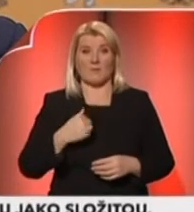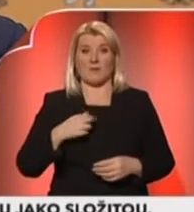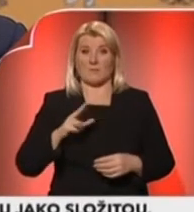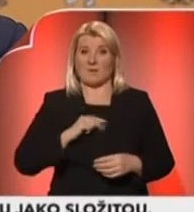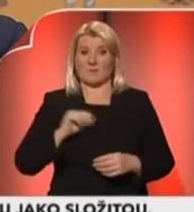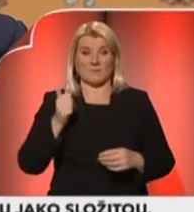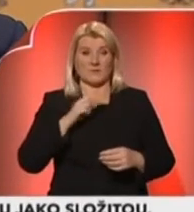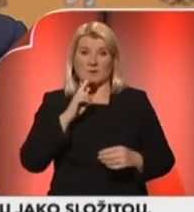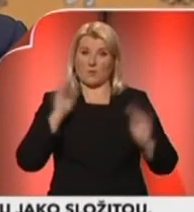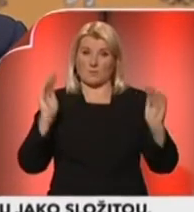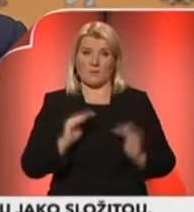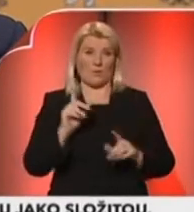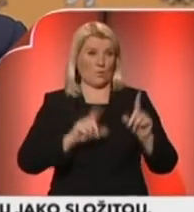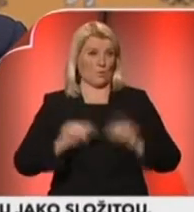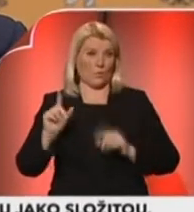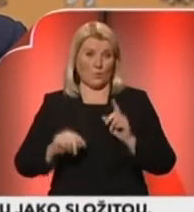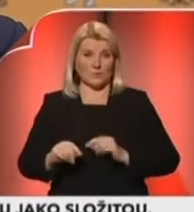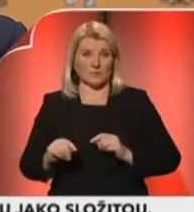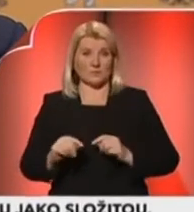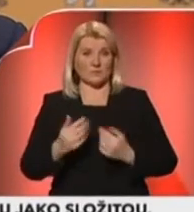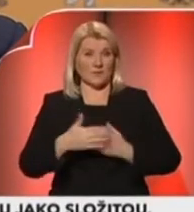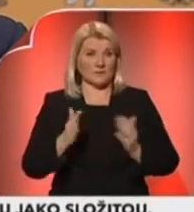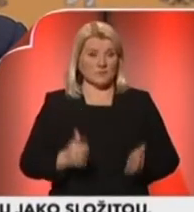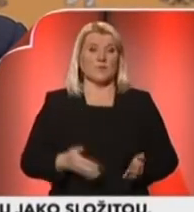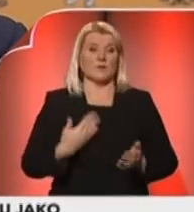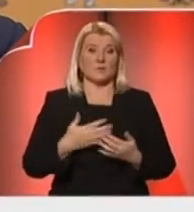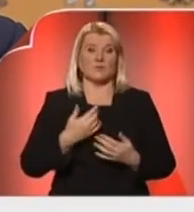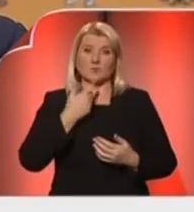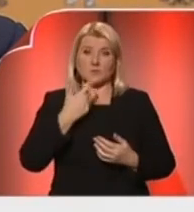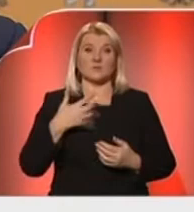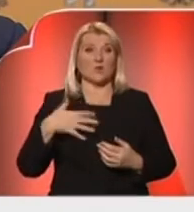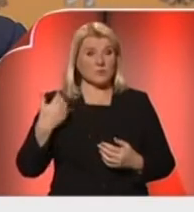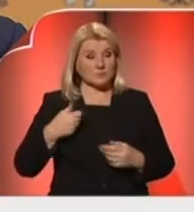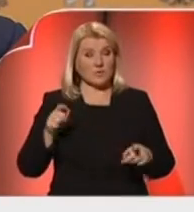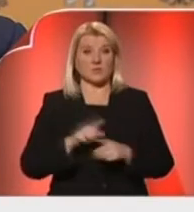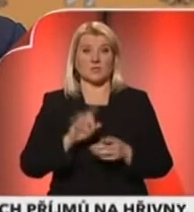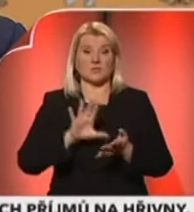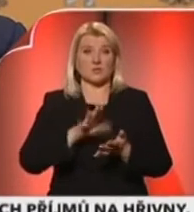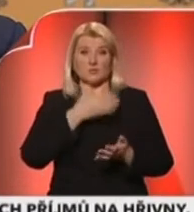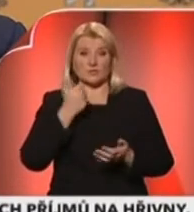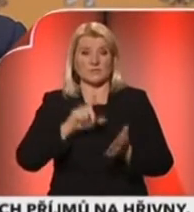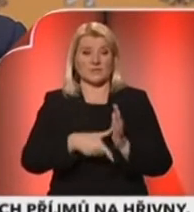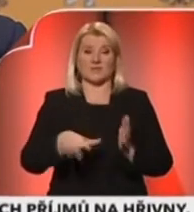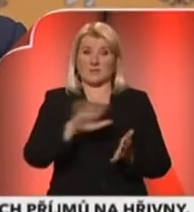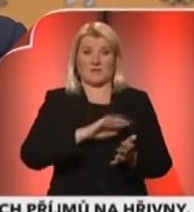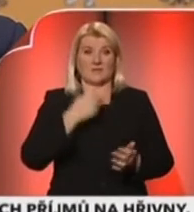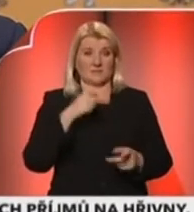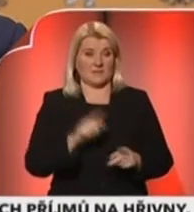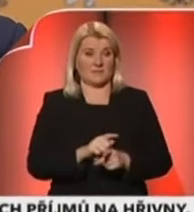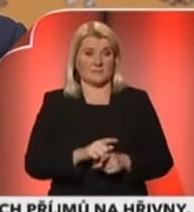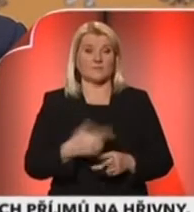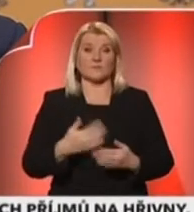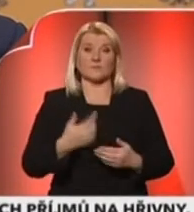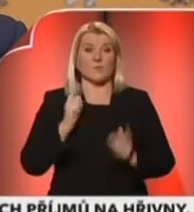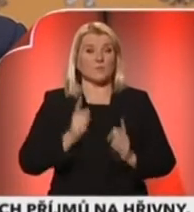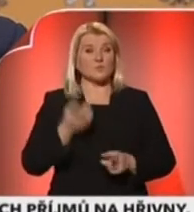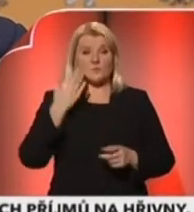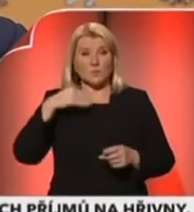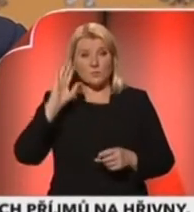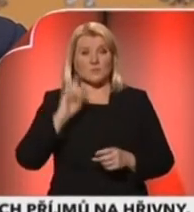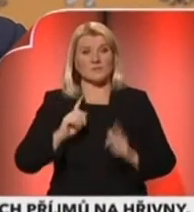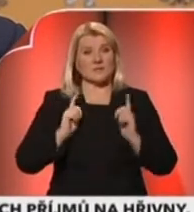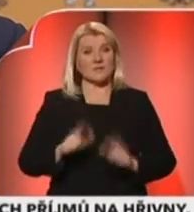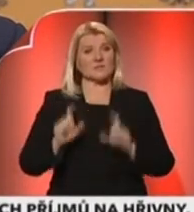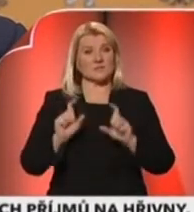nejnižších zadlužení, co se týká města, tak chci hospodařit i ve Středočeském kraji. To znamená, my musíme umět zastavit